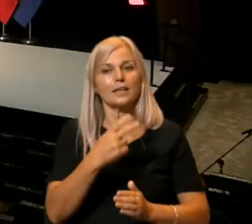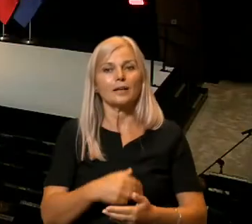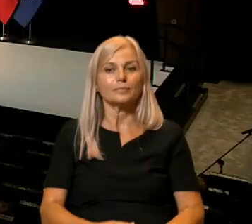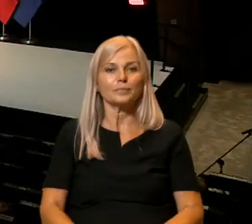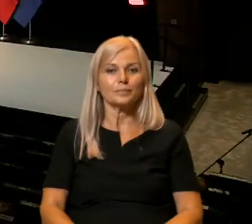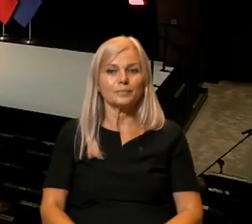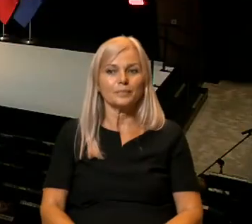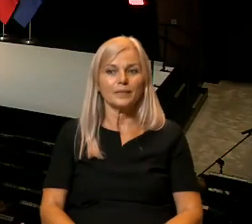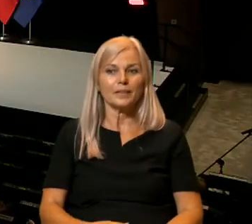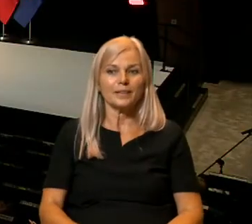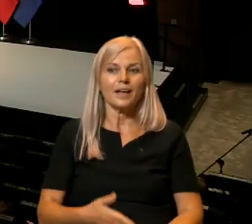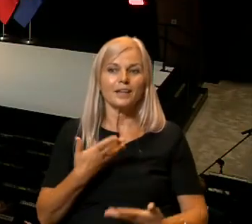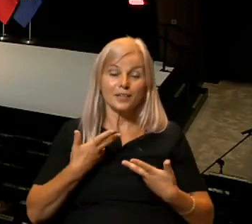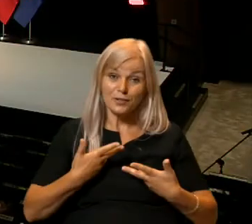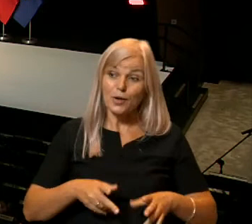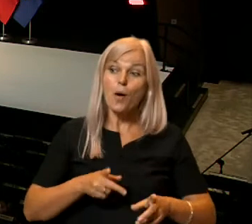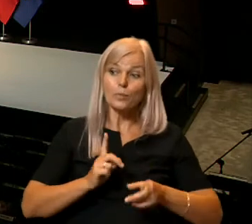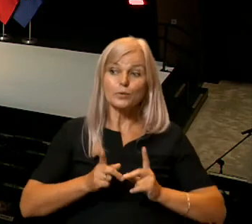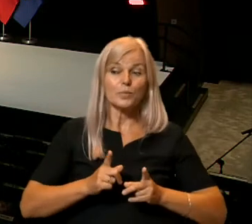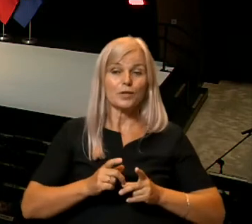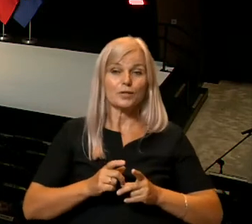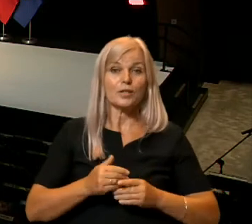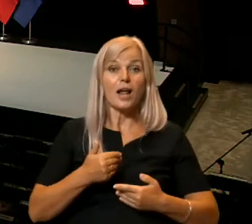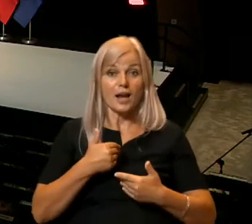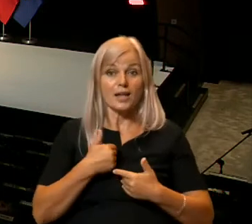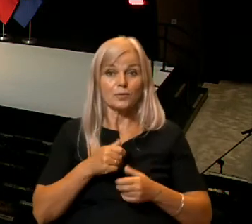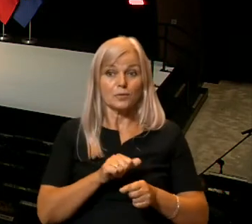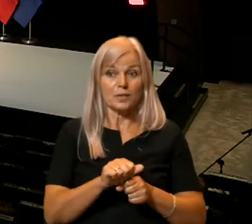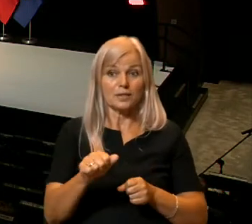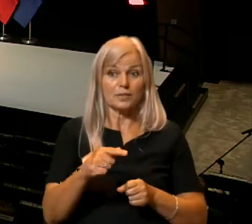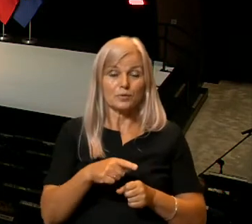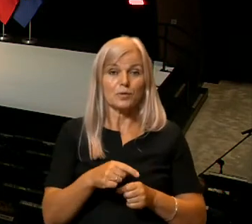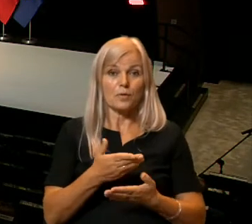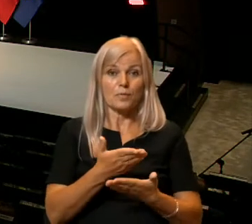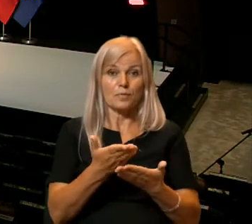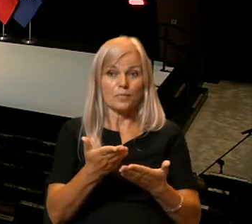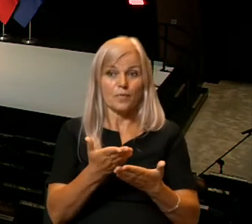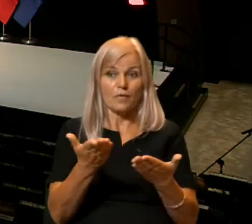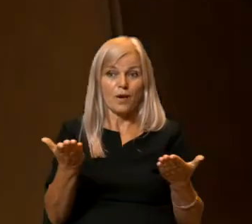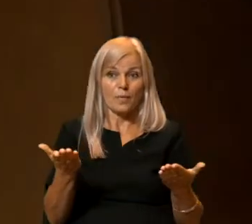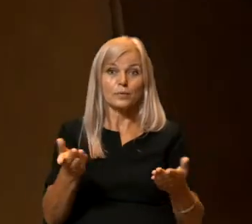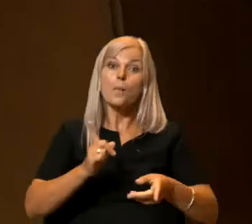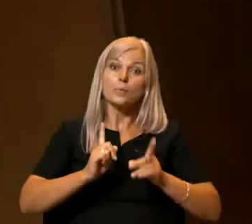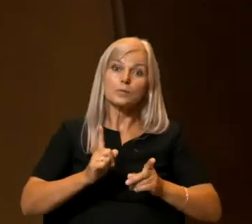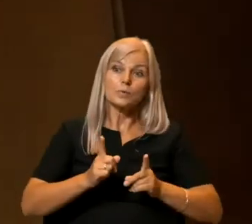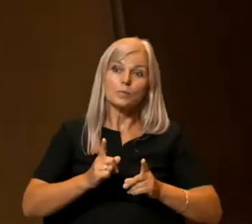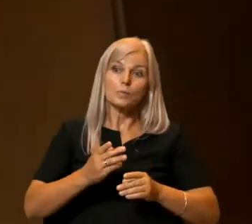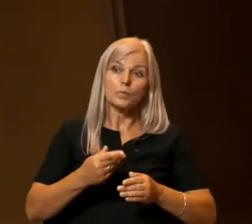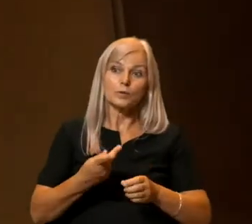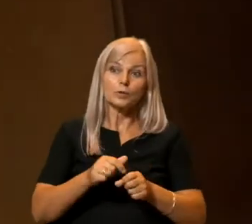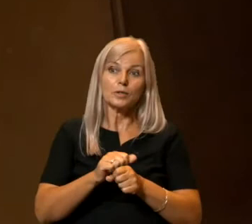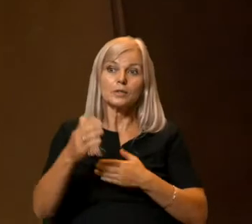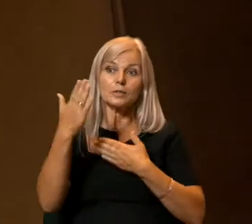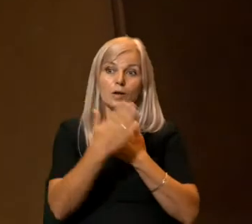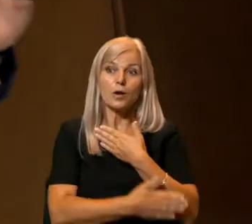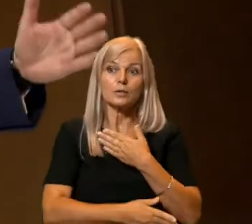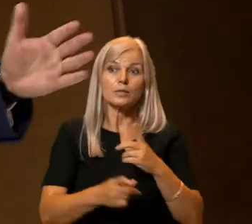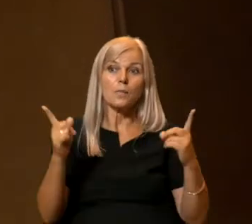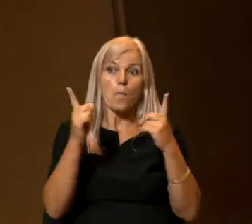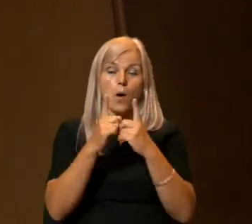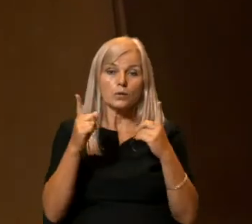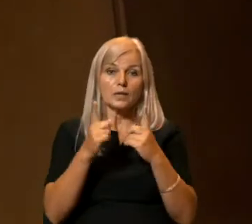Ja nie chciałem przyspieszyć, ale jestem tutaj, żeby Państwu powiedzieć, że przyspieszyłem, bo to nie koniec naszego spotkania. Czeka